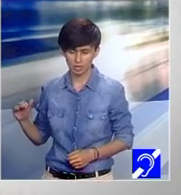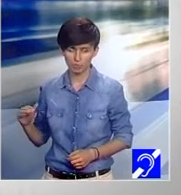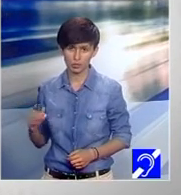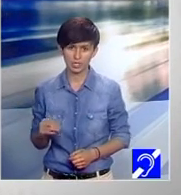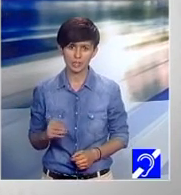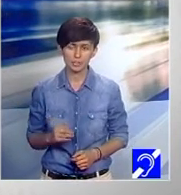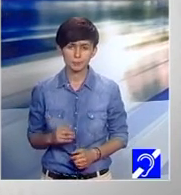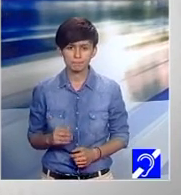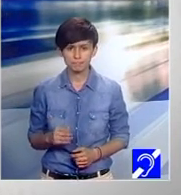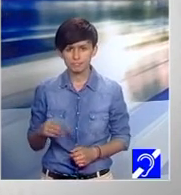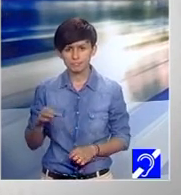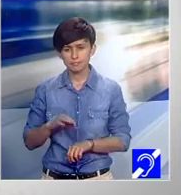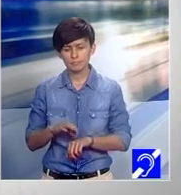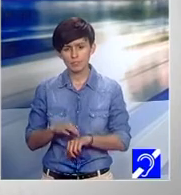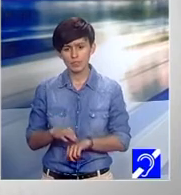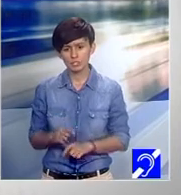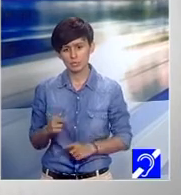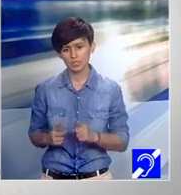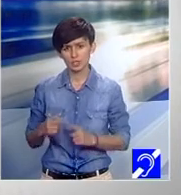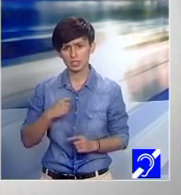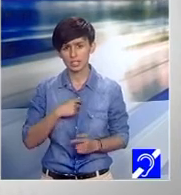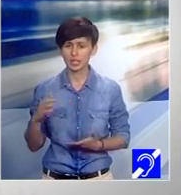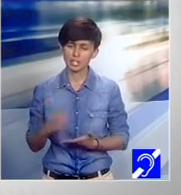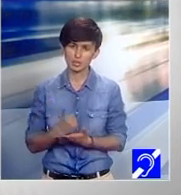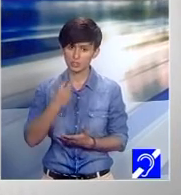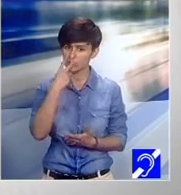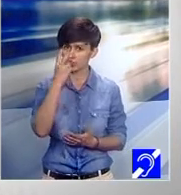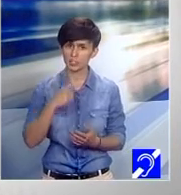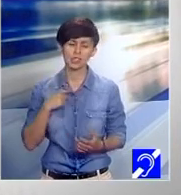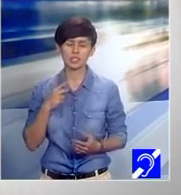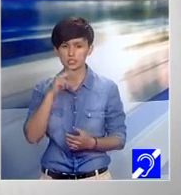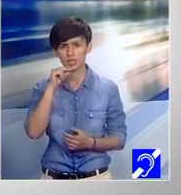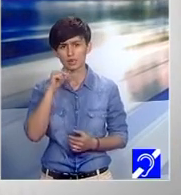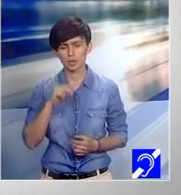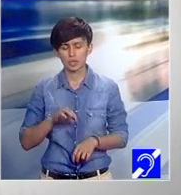realizeze că ar fi vorba de o boală